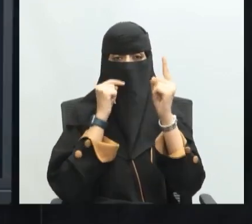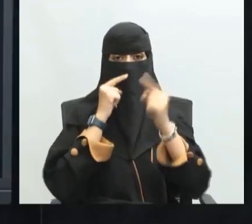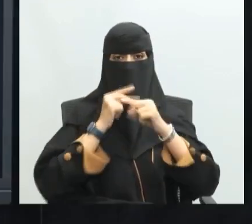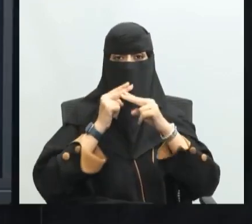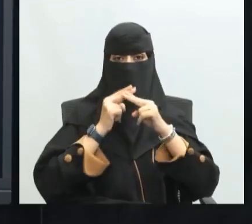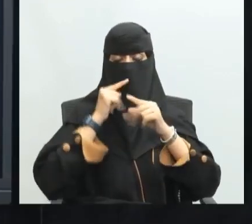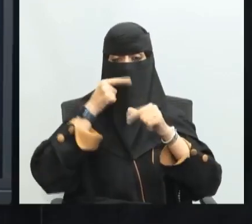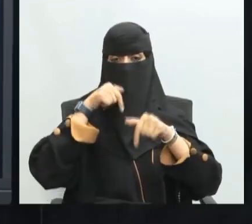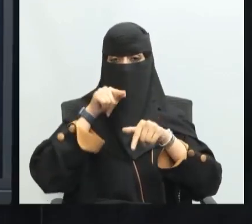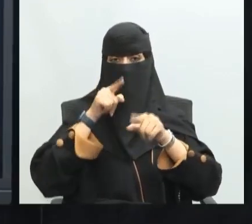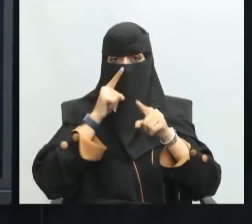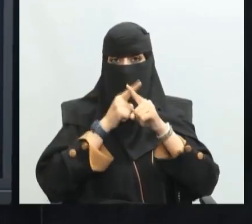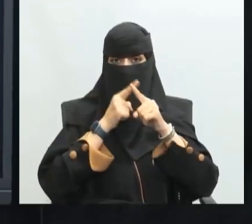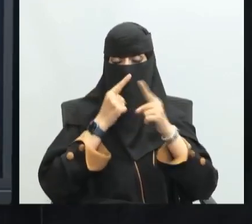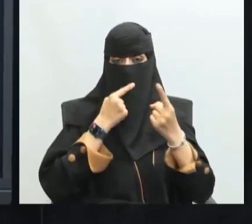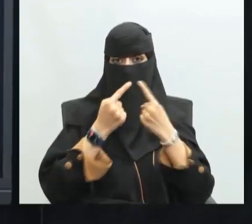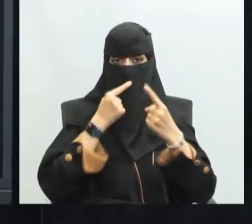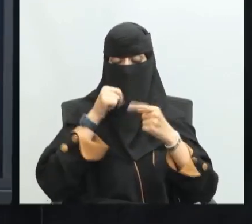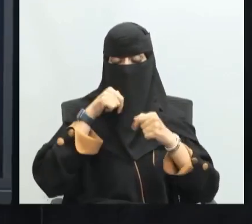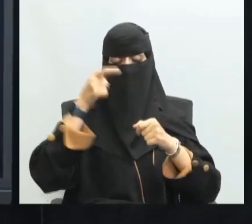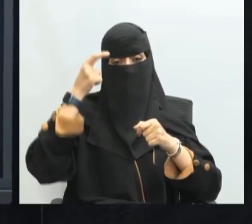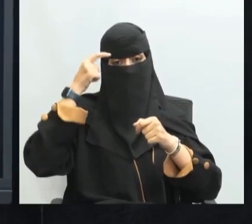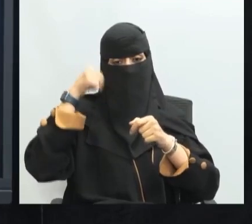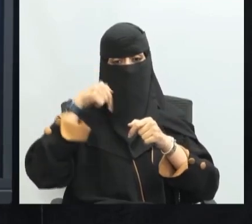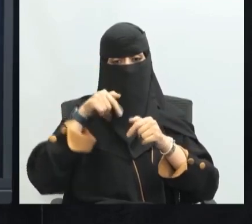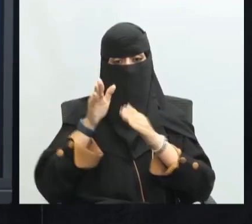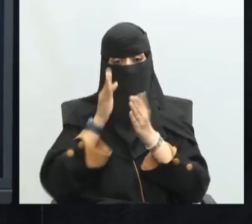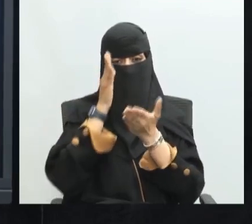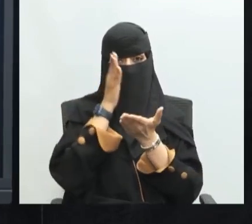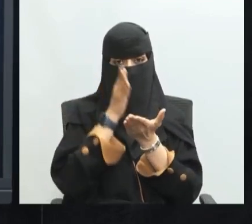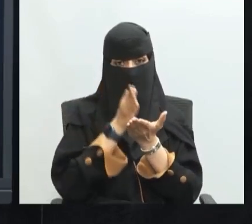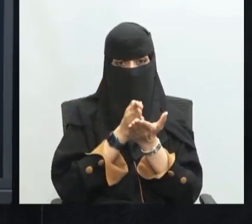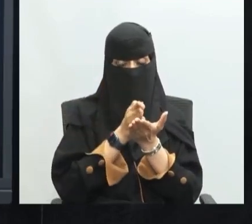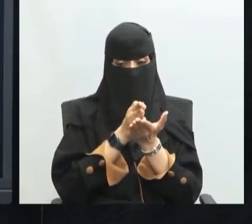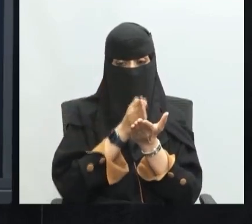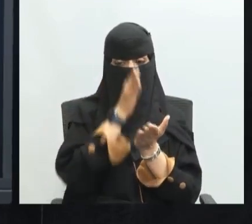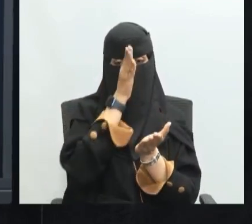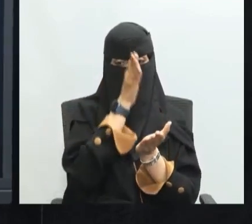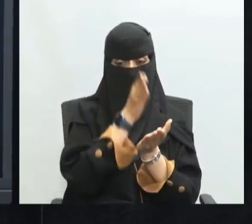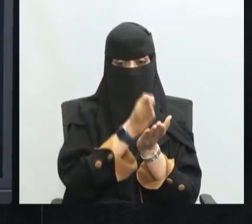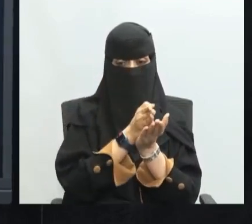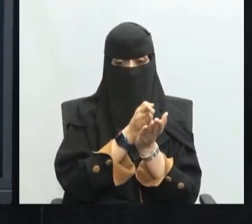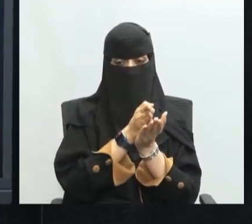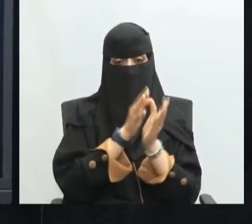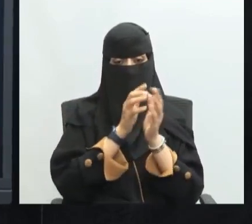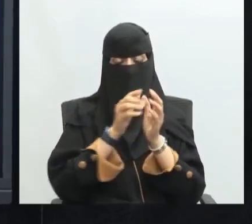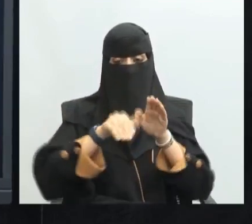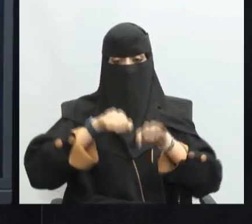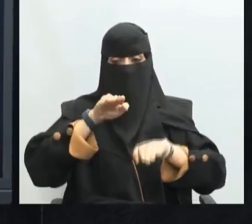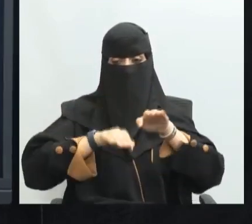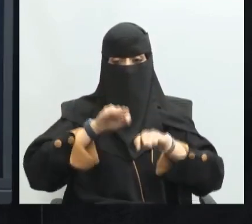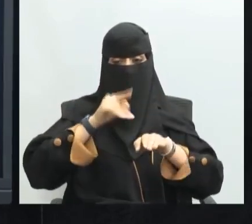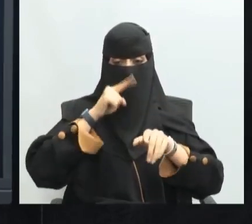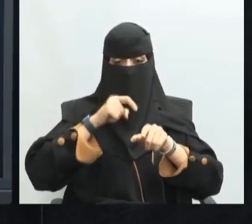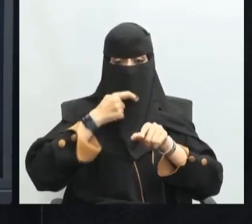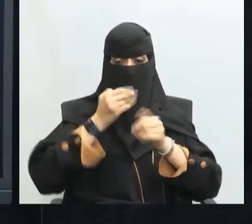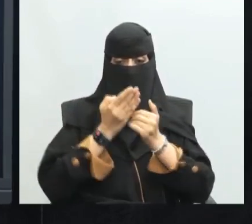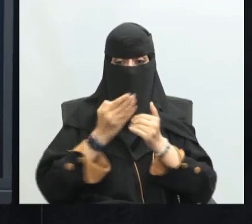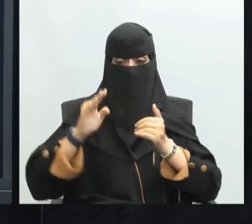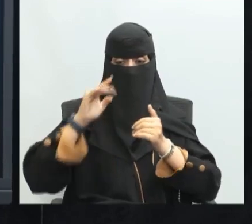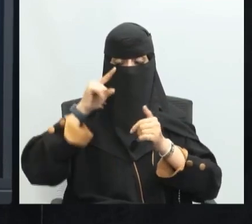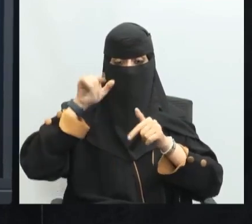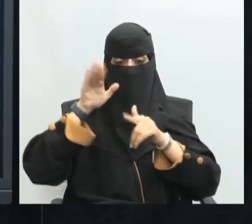وللراي ايضا الانصاف والعدل وذكرنا ايضا عدم التعصب لان الحوار